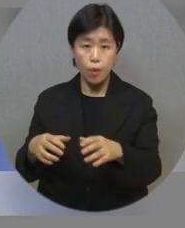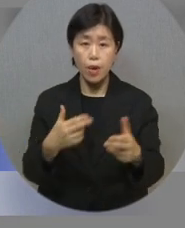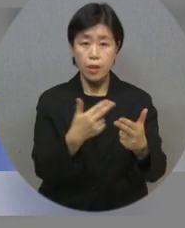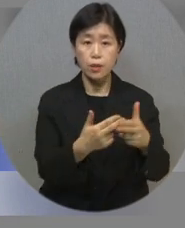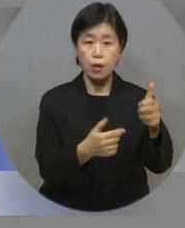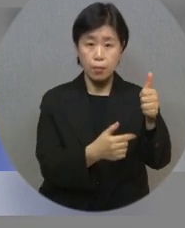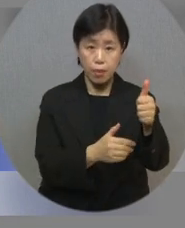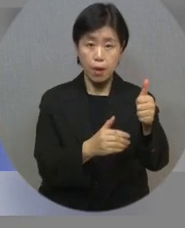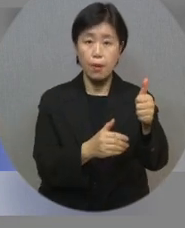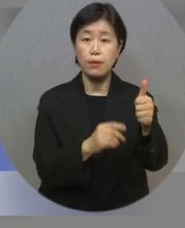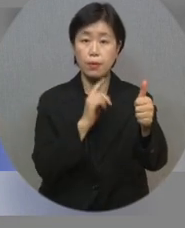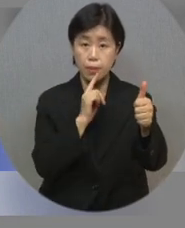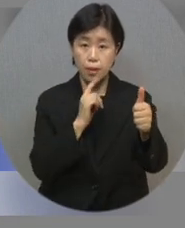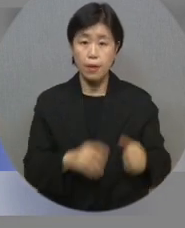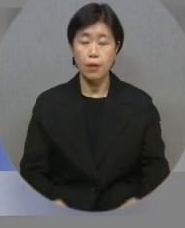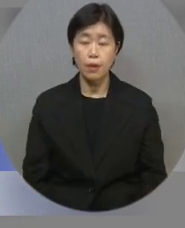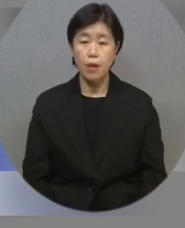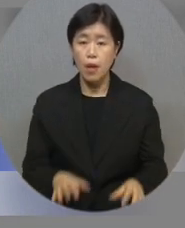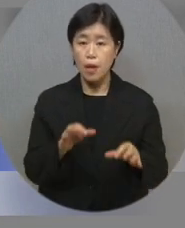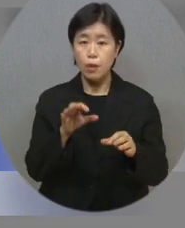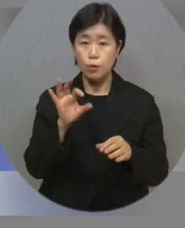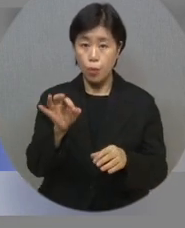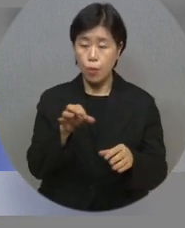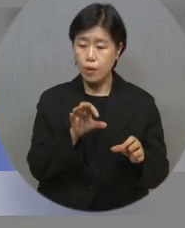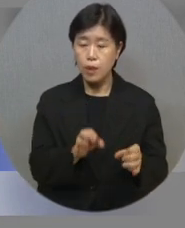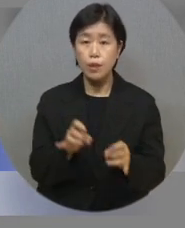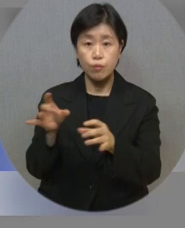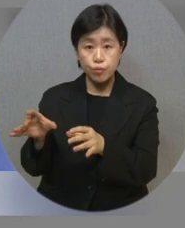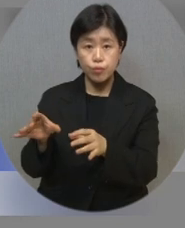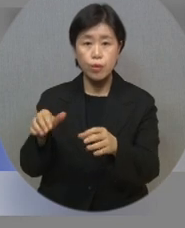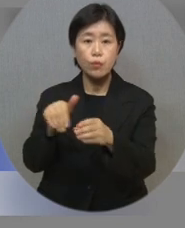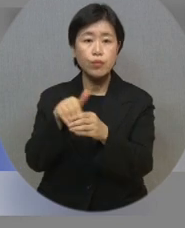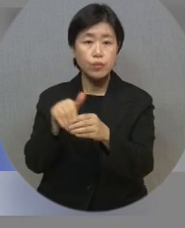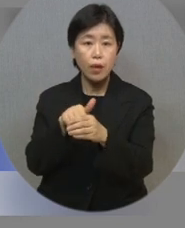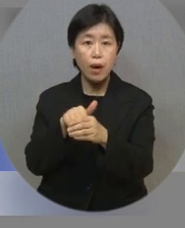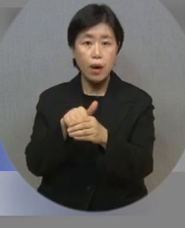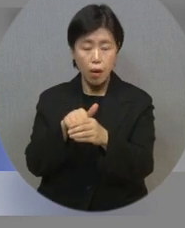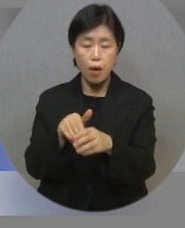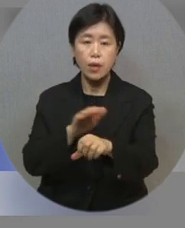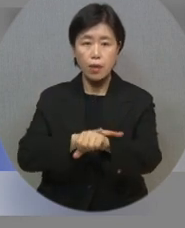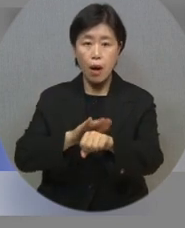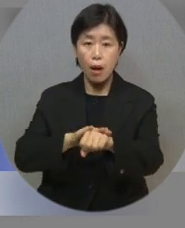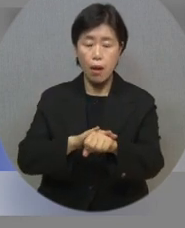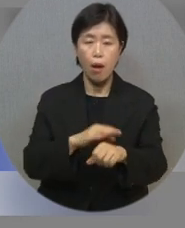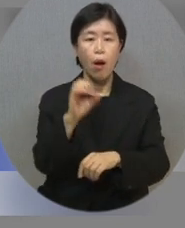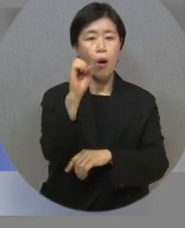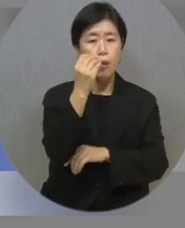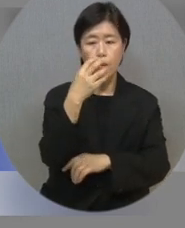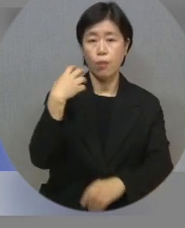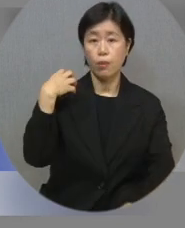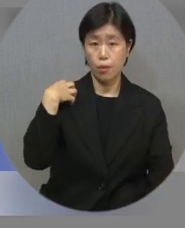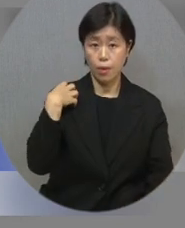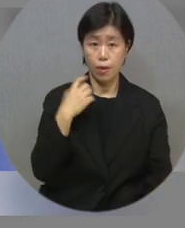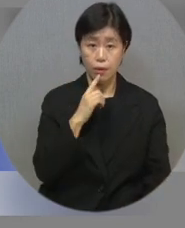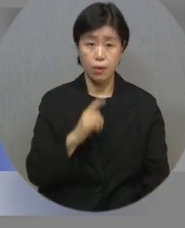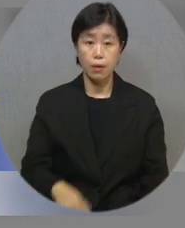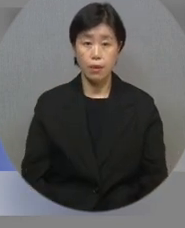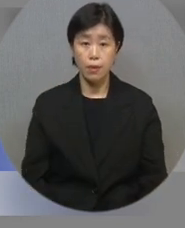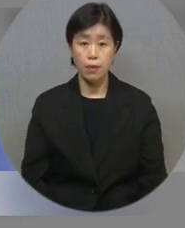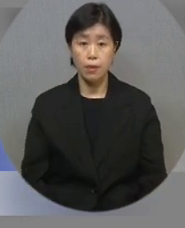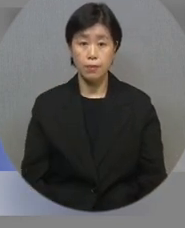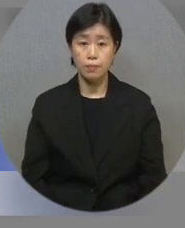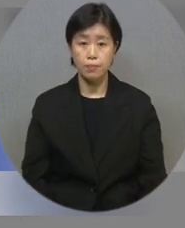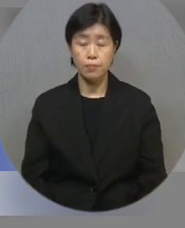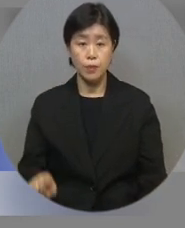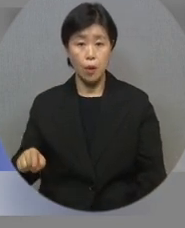회장은 기부문화 확산에 노력하는 것은 언론에 주어진 역할이라고 말했습니다 한편 사랑열매